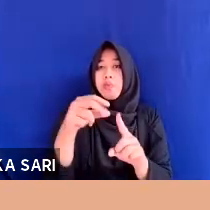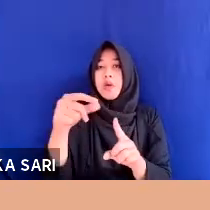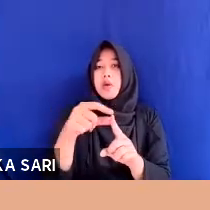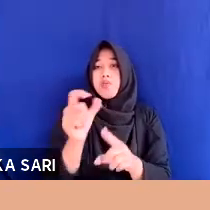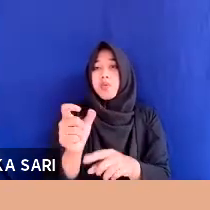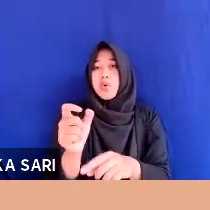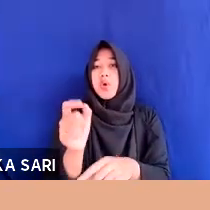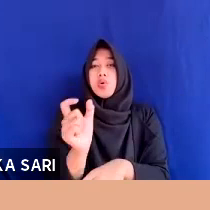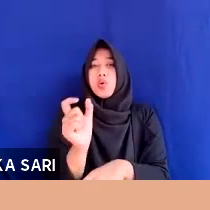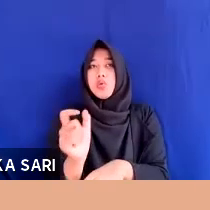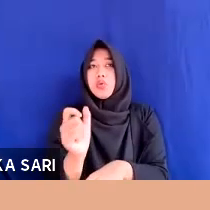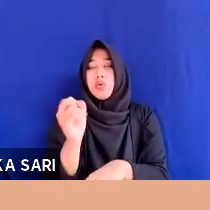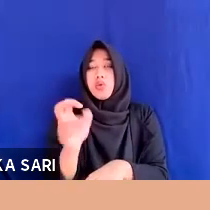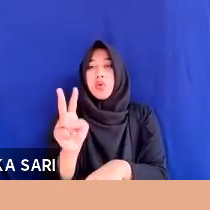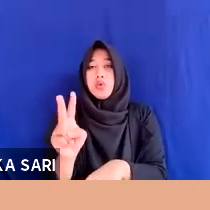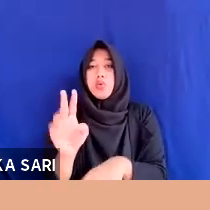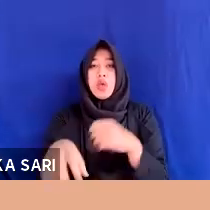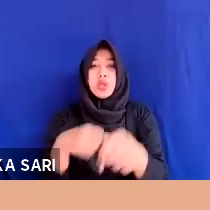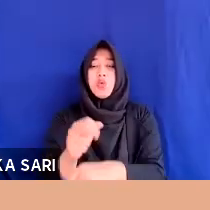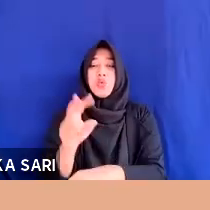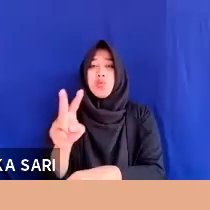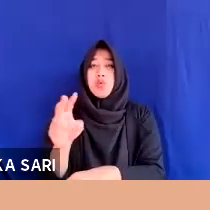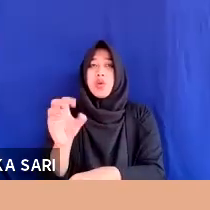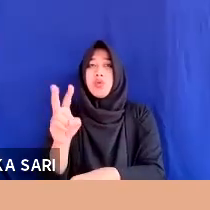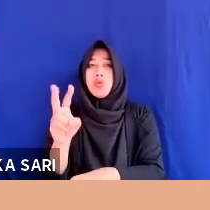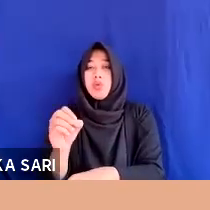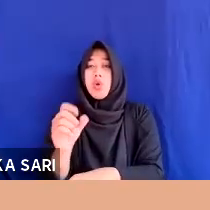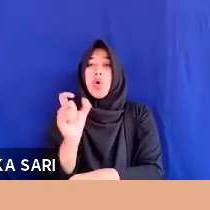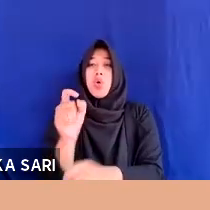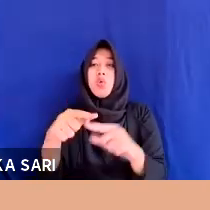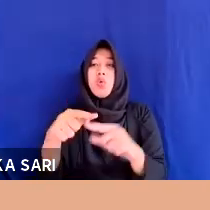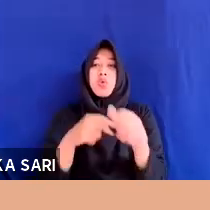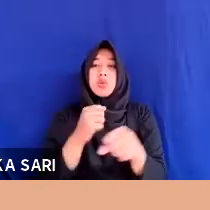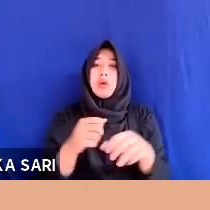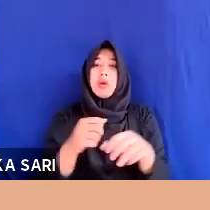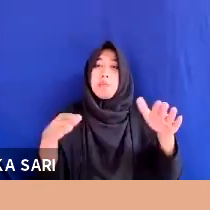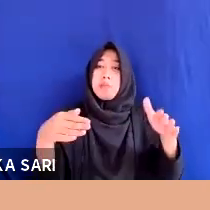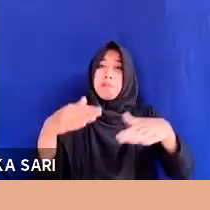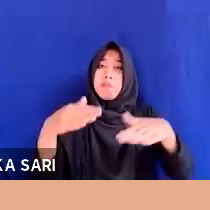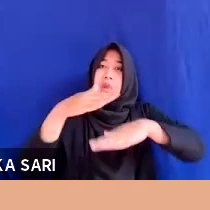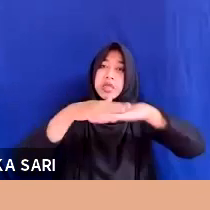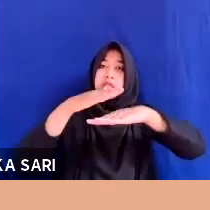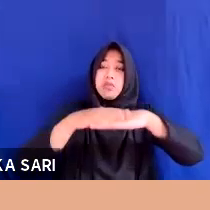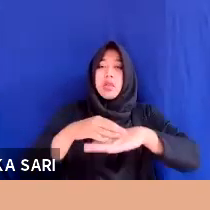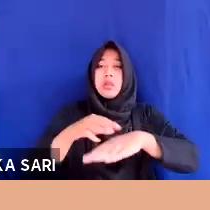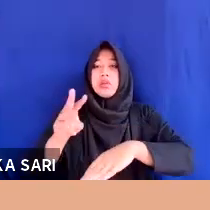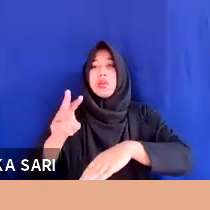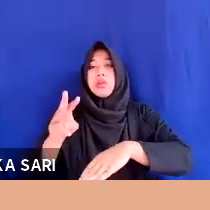tahun 2020 itu utang maksimum 3% PDB, tapi untuk jangka waktu sampai